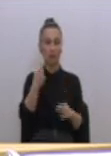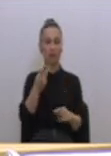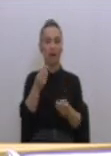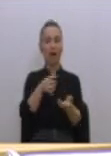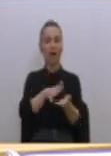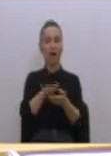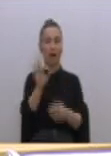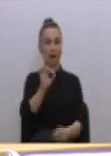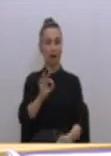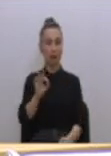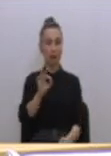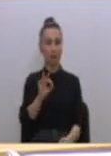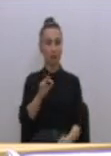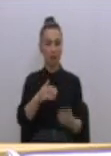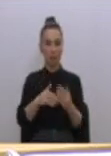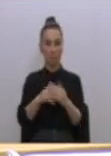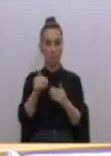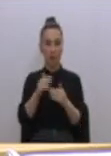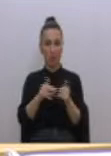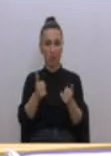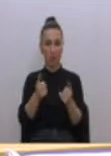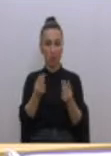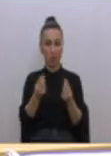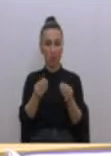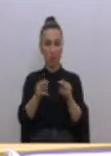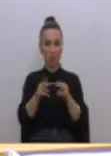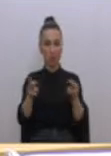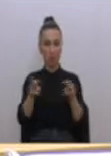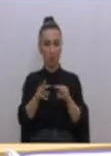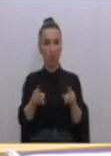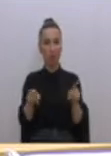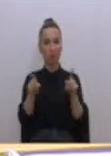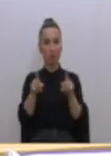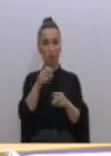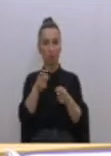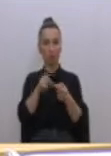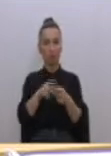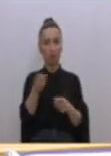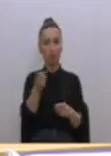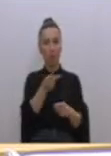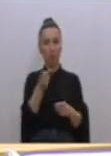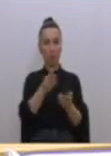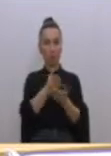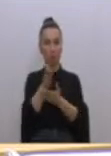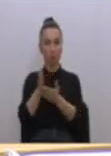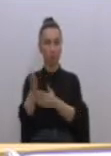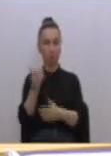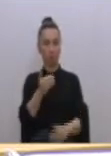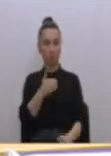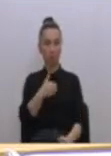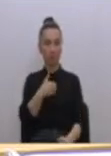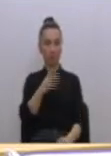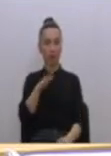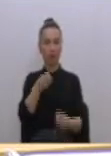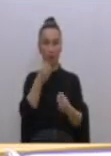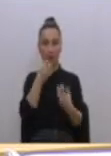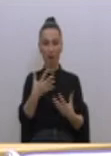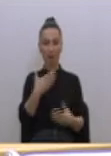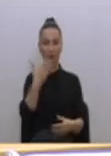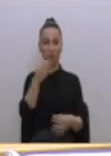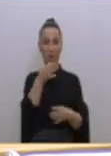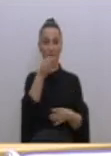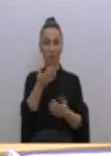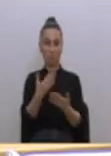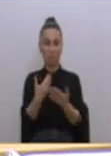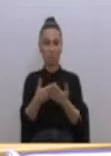harji. Practicul a trebuit să pinească să sami ministru, să se audite heba, unii marti mindo, da, magram, cargit, cam o să-și vet. Pe